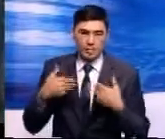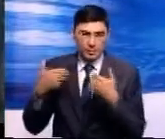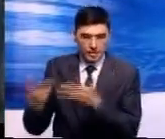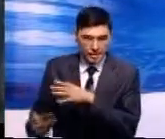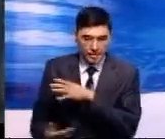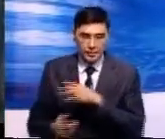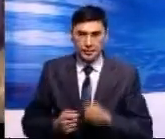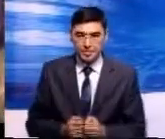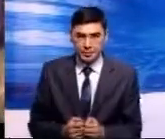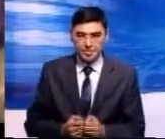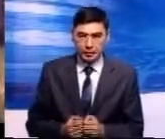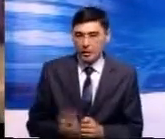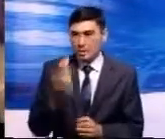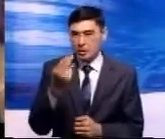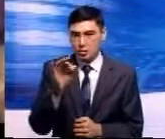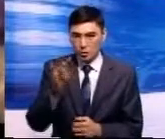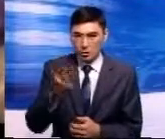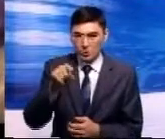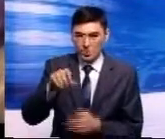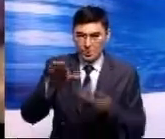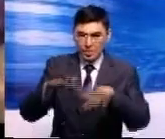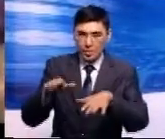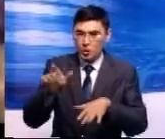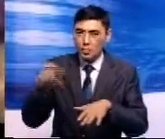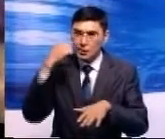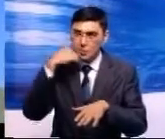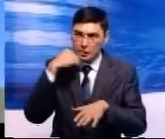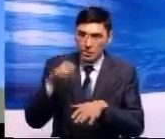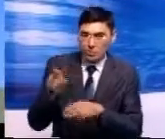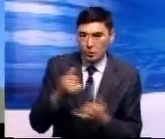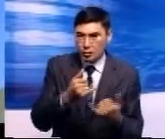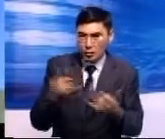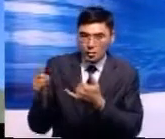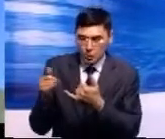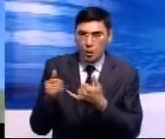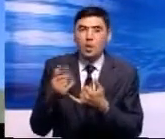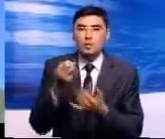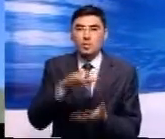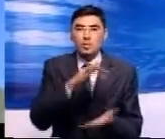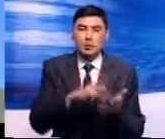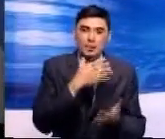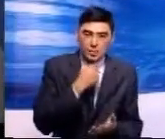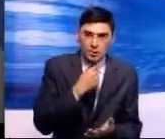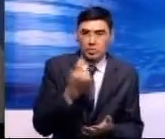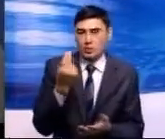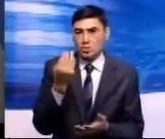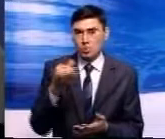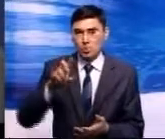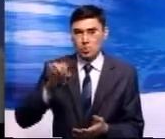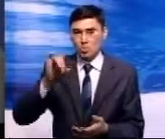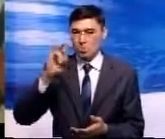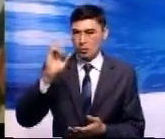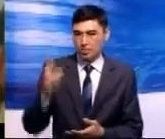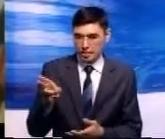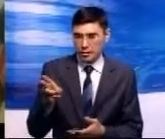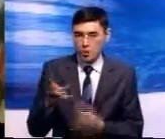центр социального обслуживания пенсионеров оказывает услуги на дому не только жителям Семея, но и поселка Шульбинск. В общей сложности это более 1100